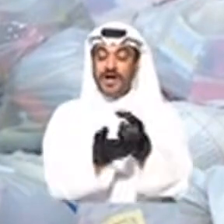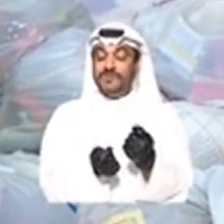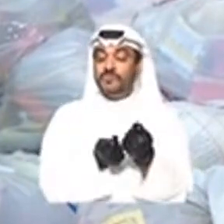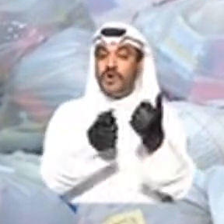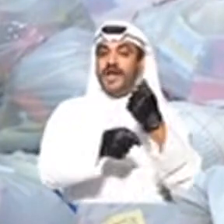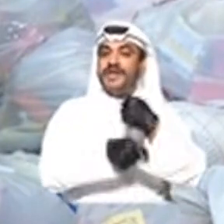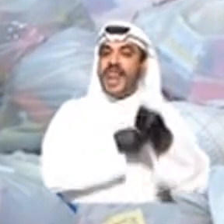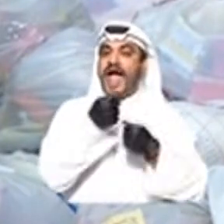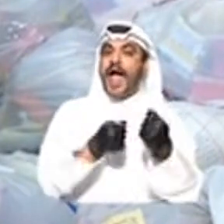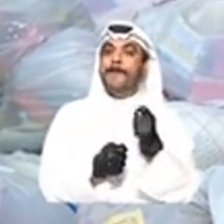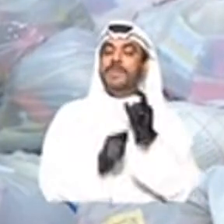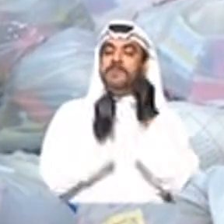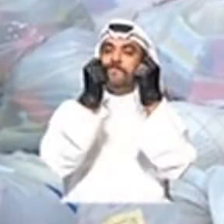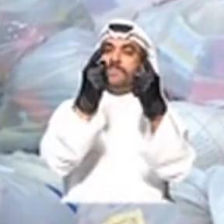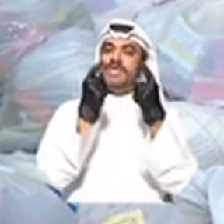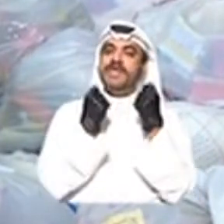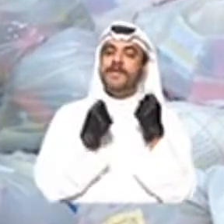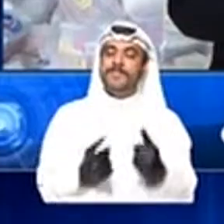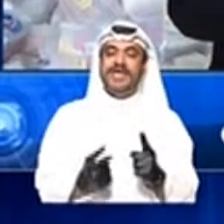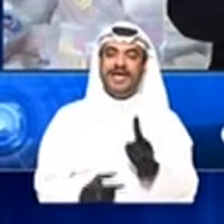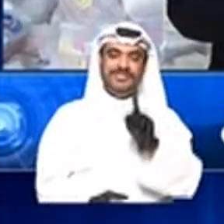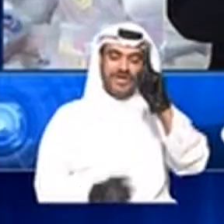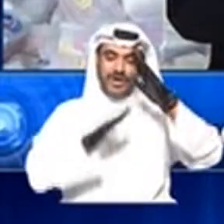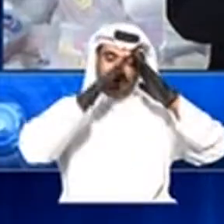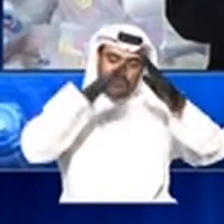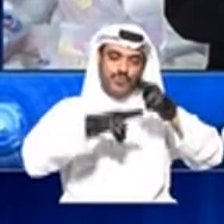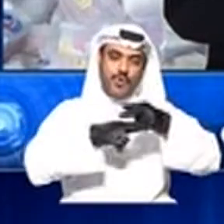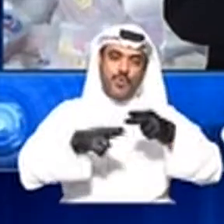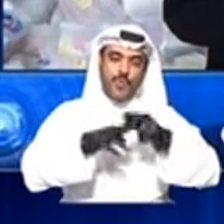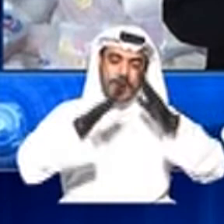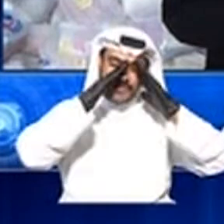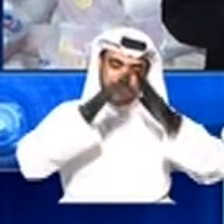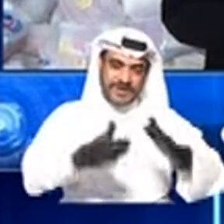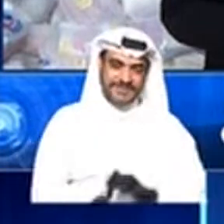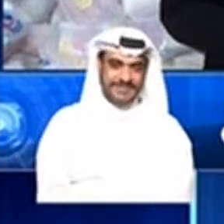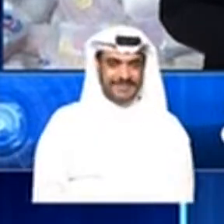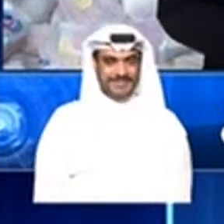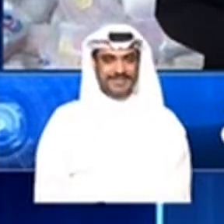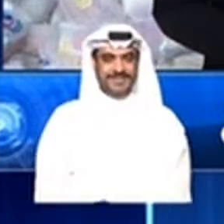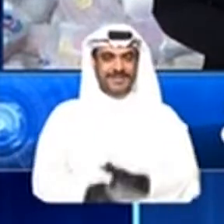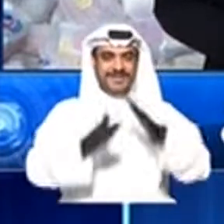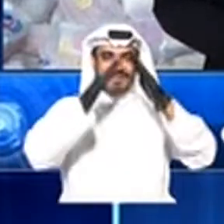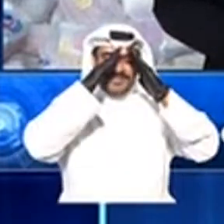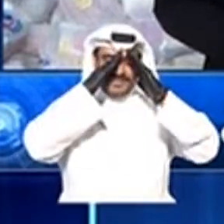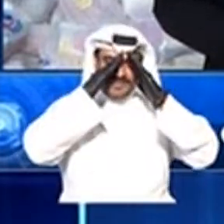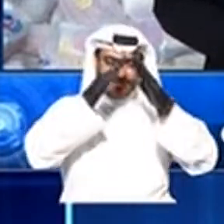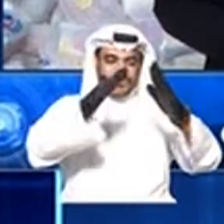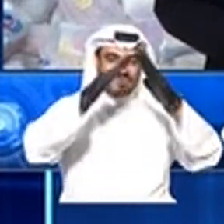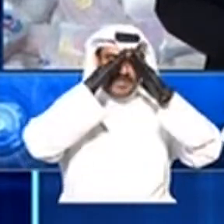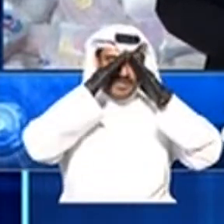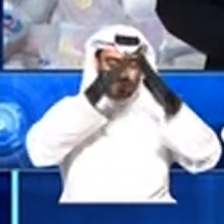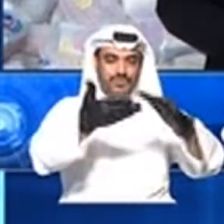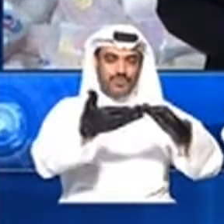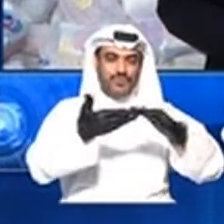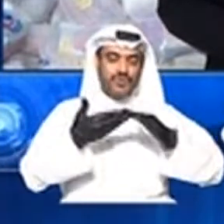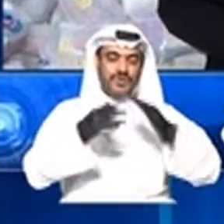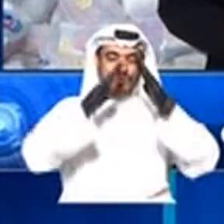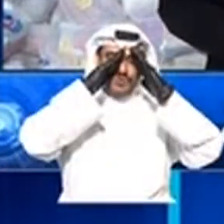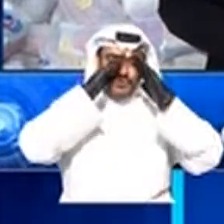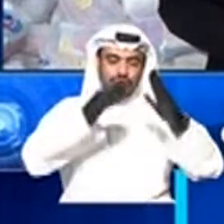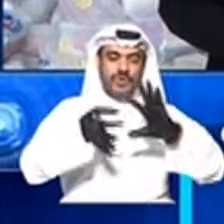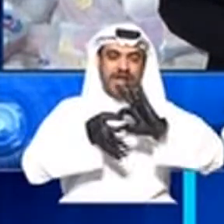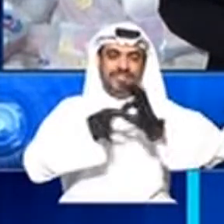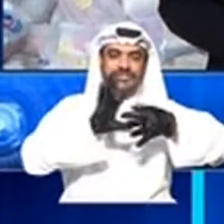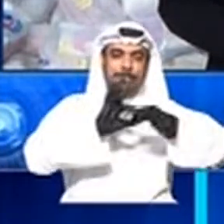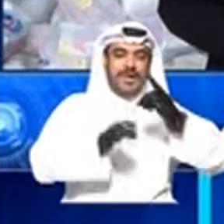الإنساني الكويتي. هذا كان كل شيء زميلتي باسمة، عودة لك إلى الاستوديو. كل الشكر لك زميلتي ديما دحدل، وأيضا الشكر